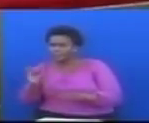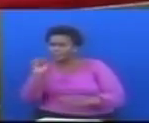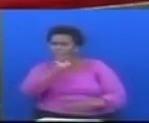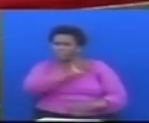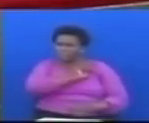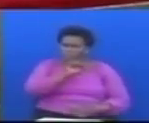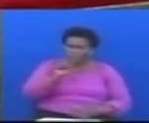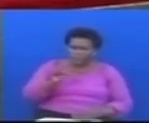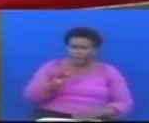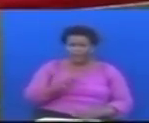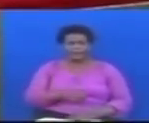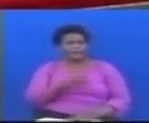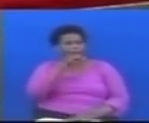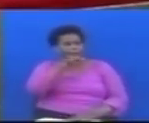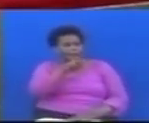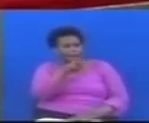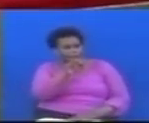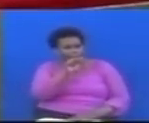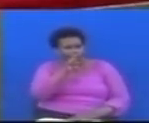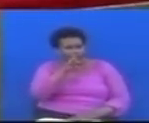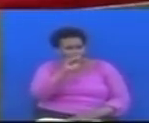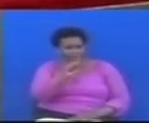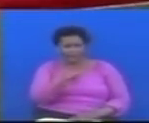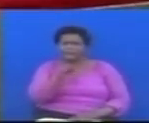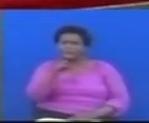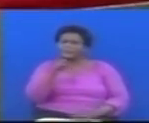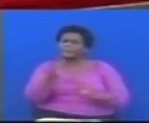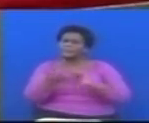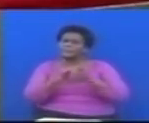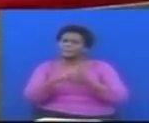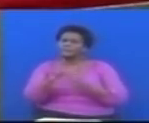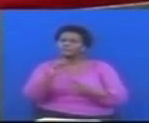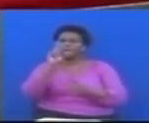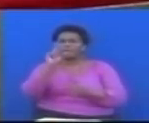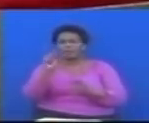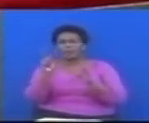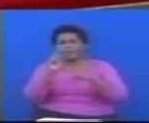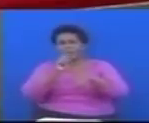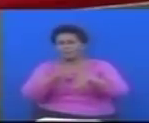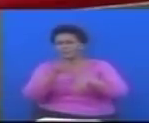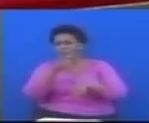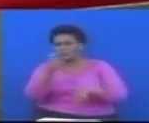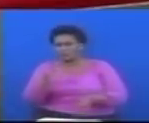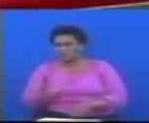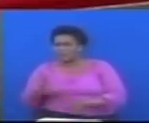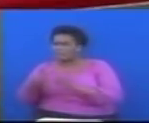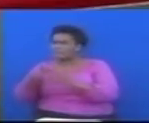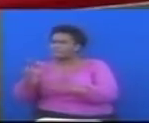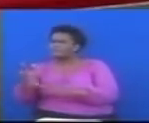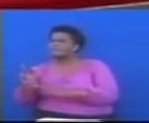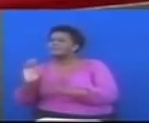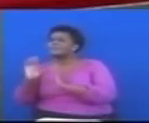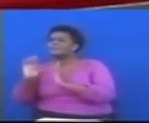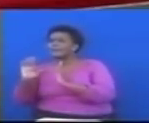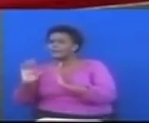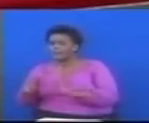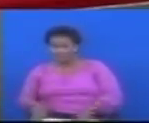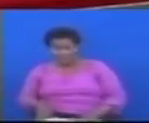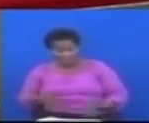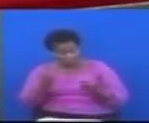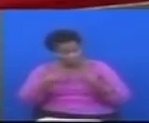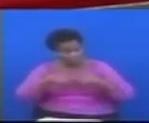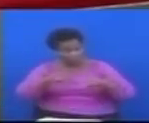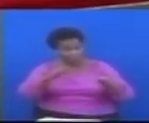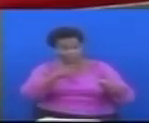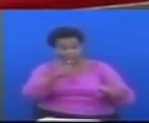wa Biharamulo, Ngara, kwamba tatizo ni la muda na limepatiwa ufumbuzi, na kwamba likishashughulikiwa wataona faida ya umeme